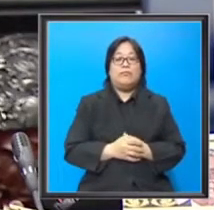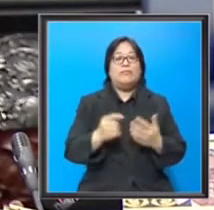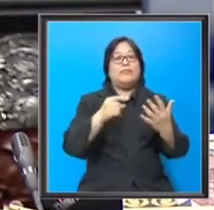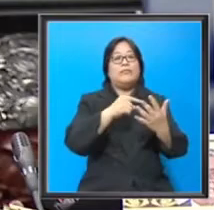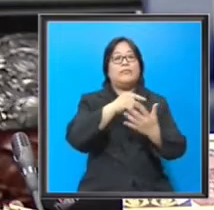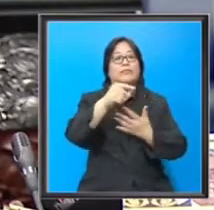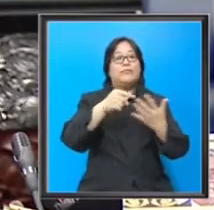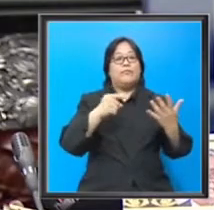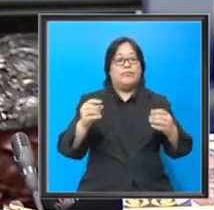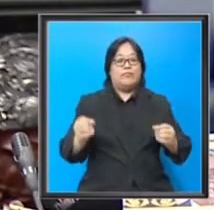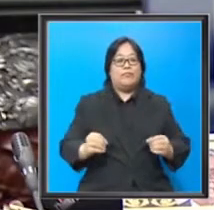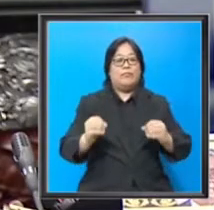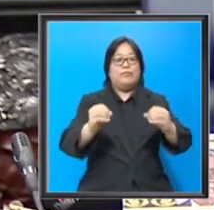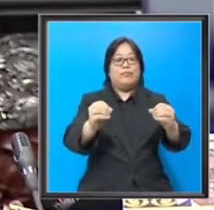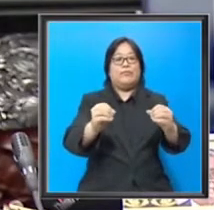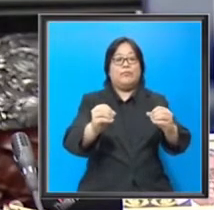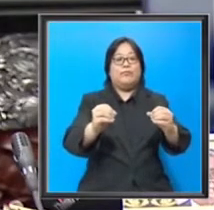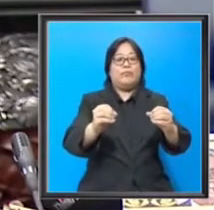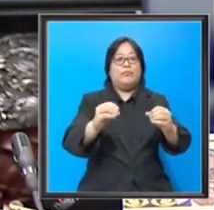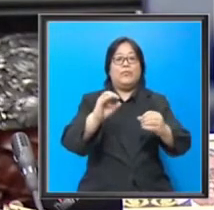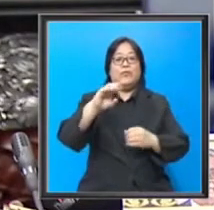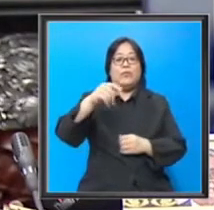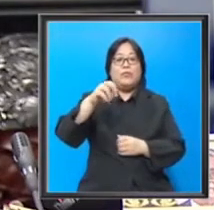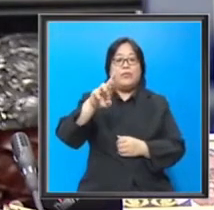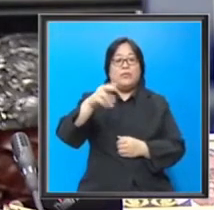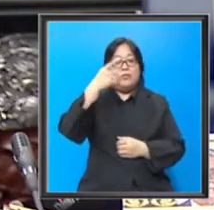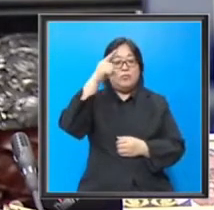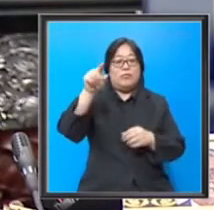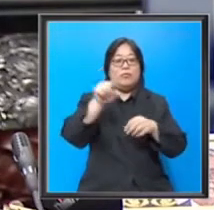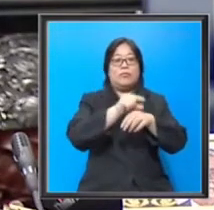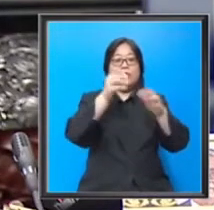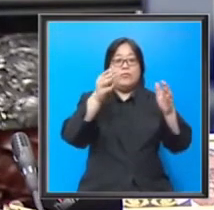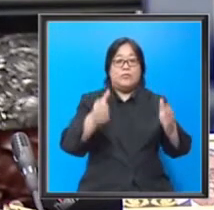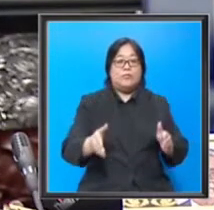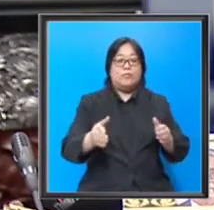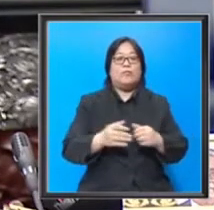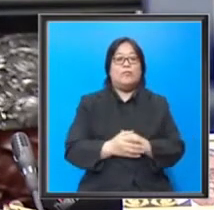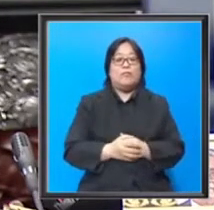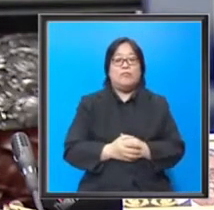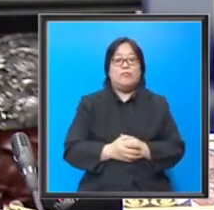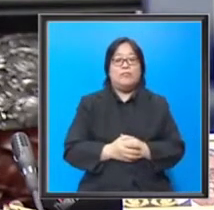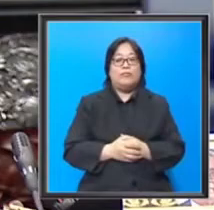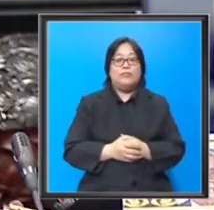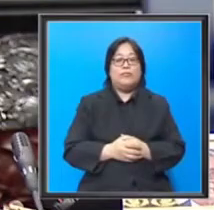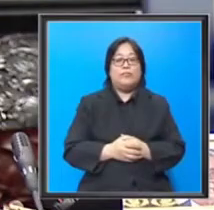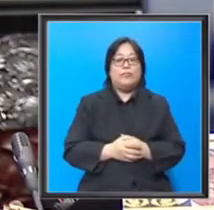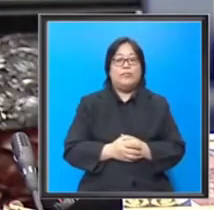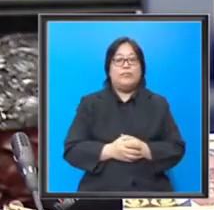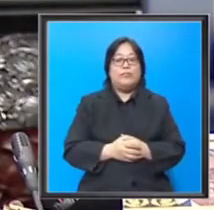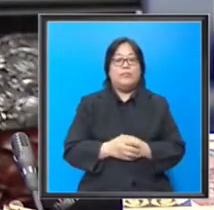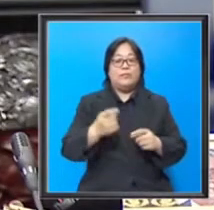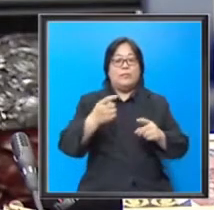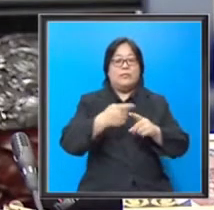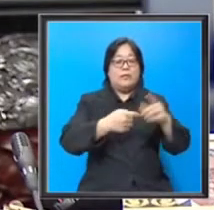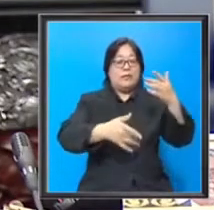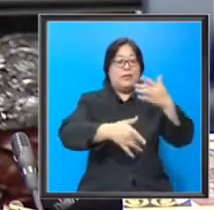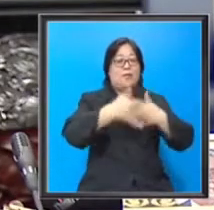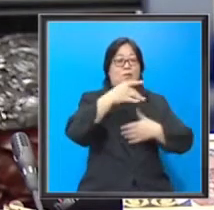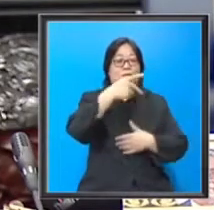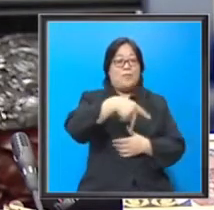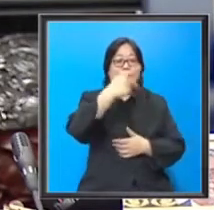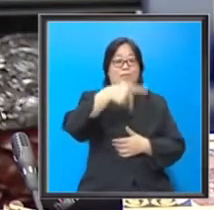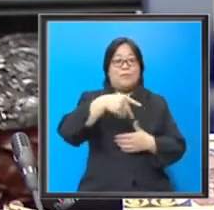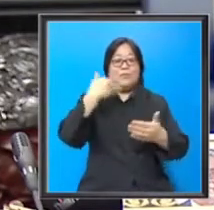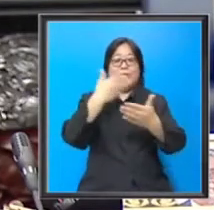diantara covered the bagi PH overwrite kepada pengguna daripada awal pipi